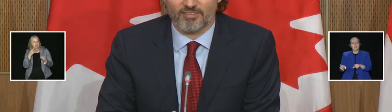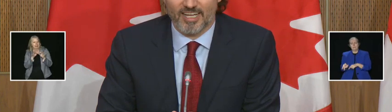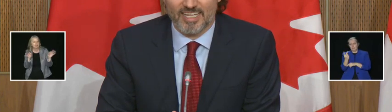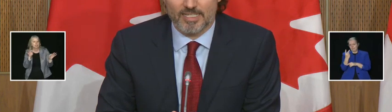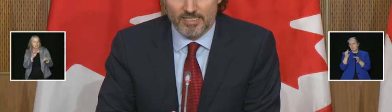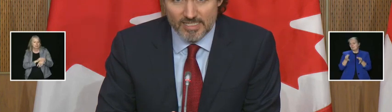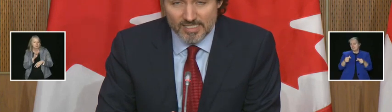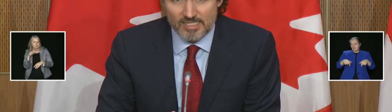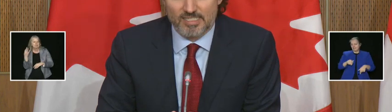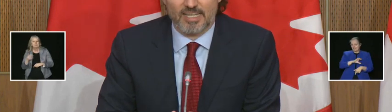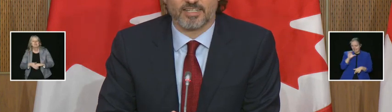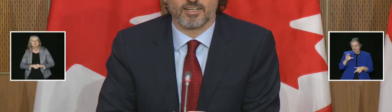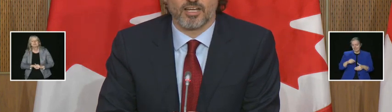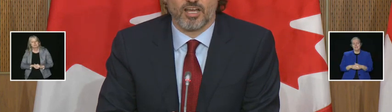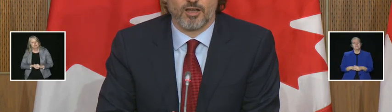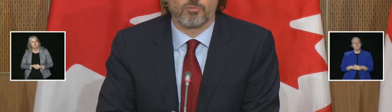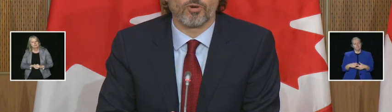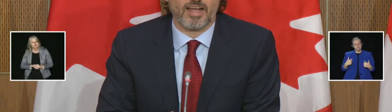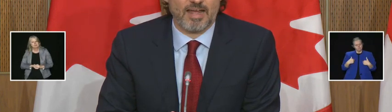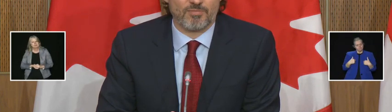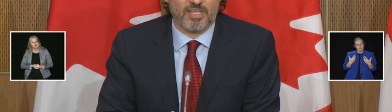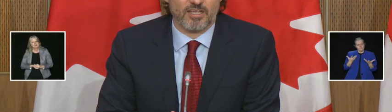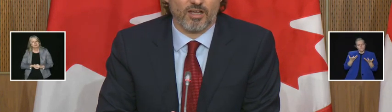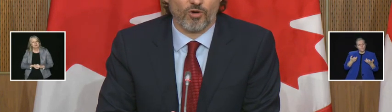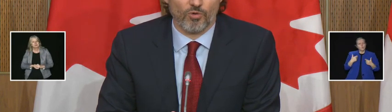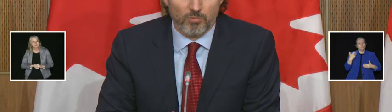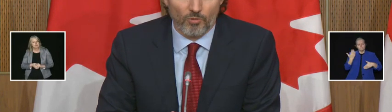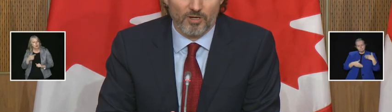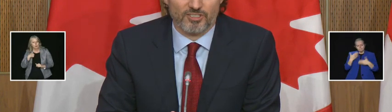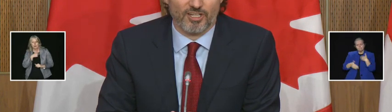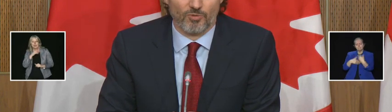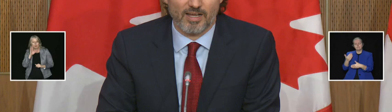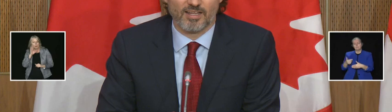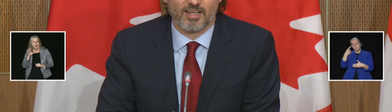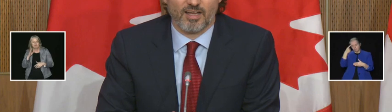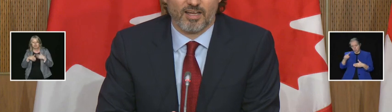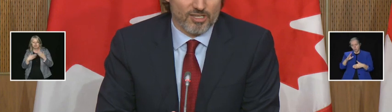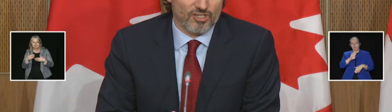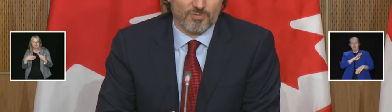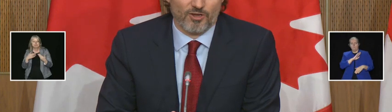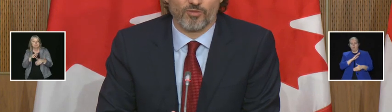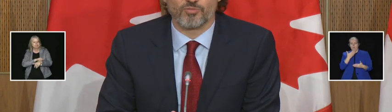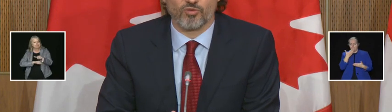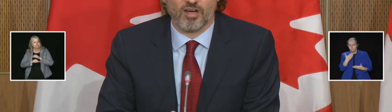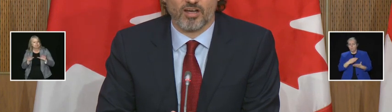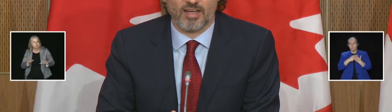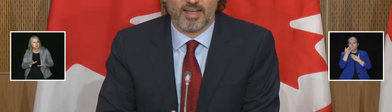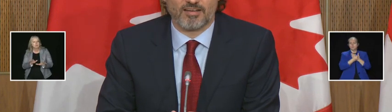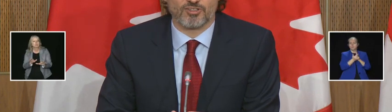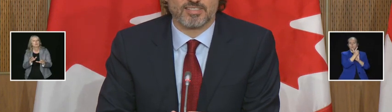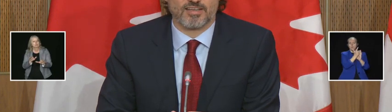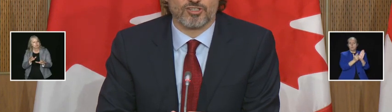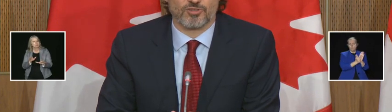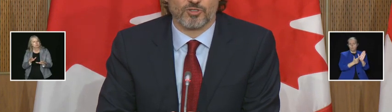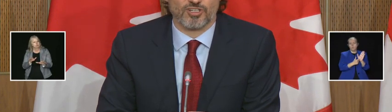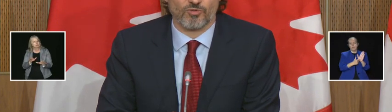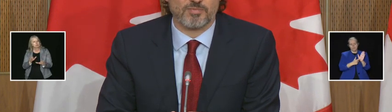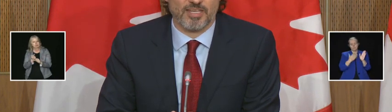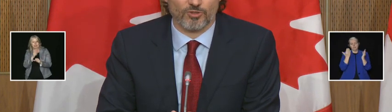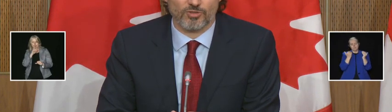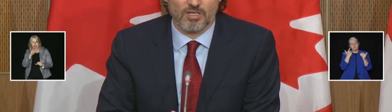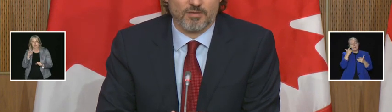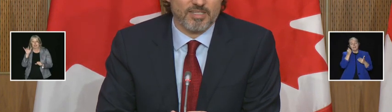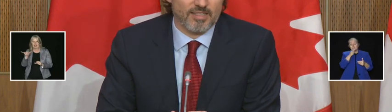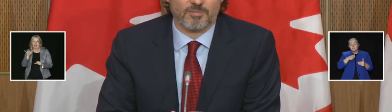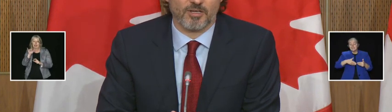faire le travail nécessaire à pour amener au bon projet de loi et j'espère qu'on va pouvoir avancer avec ce projet de